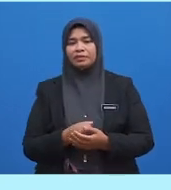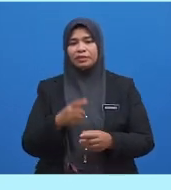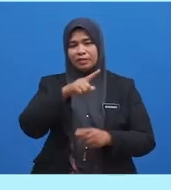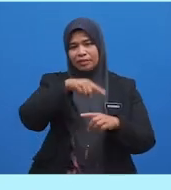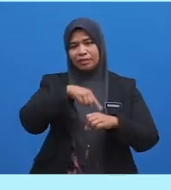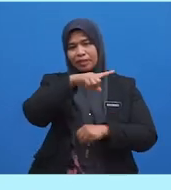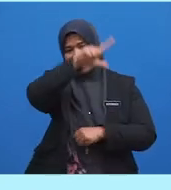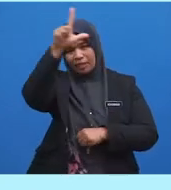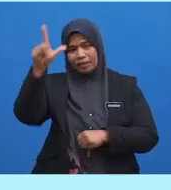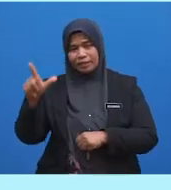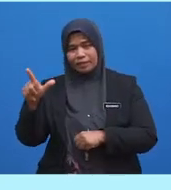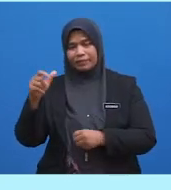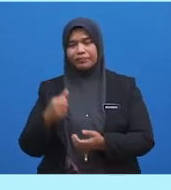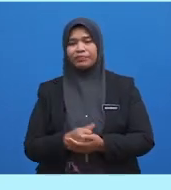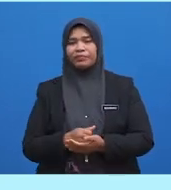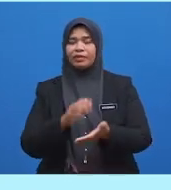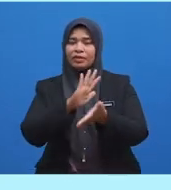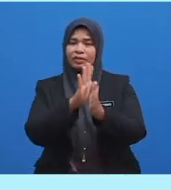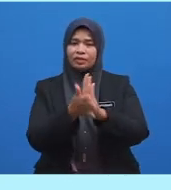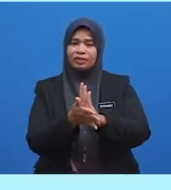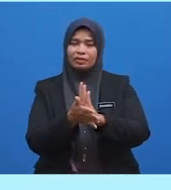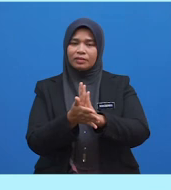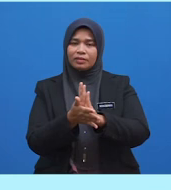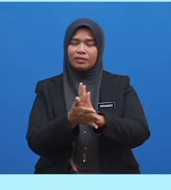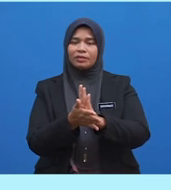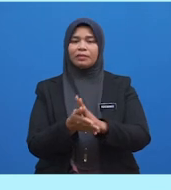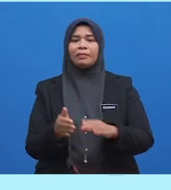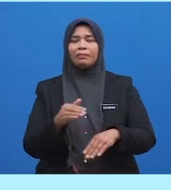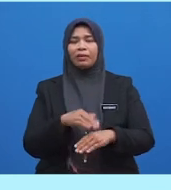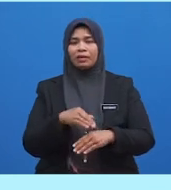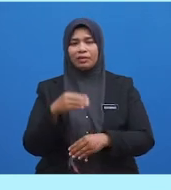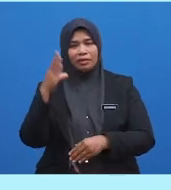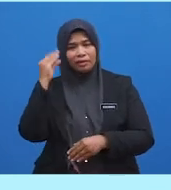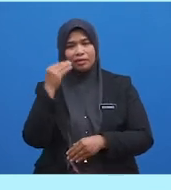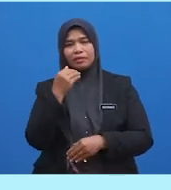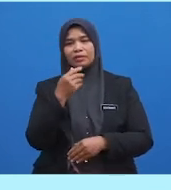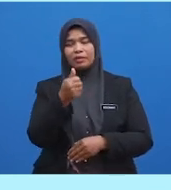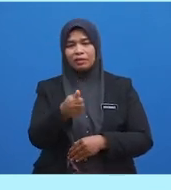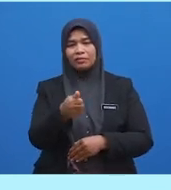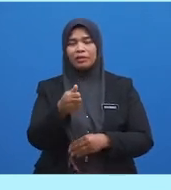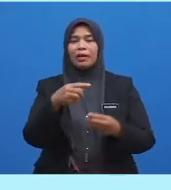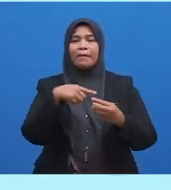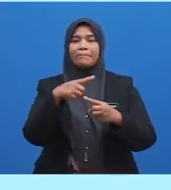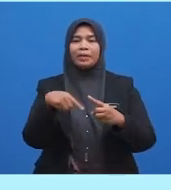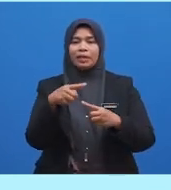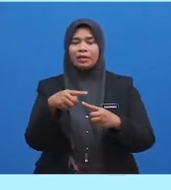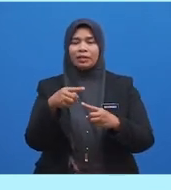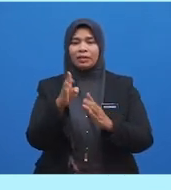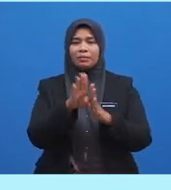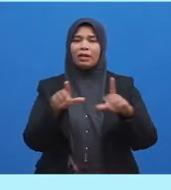dilangit Jadi pakai pandangan kamu Bilakah